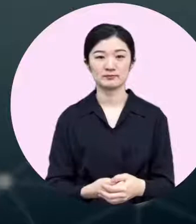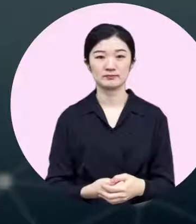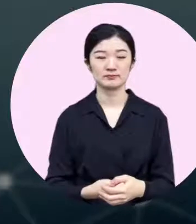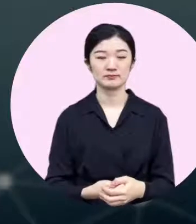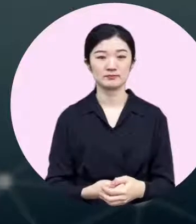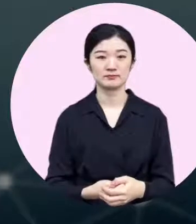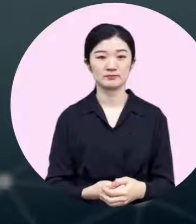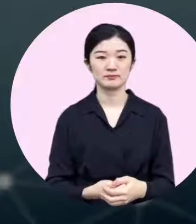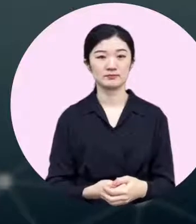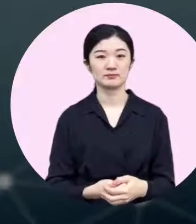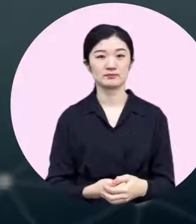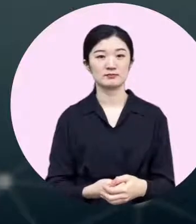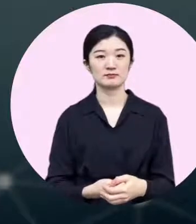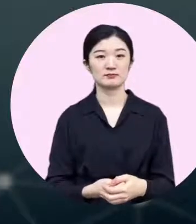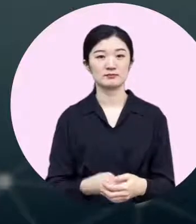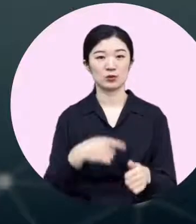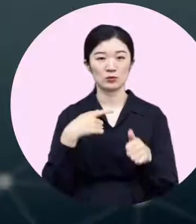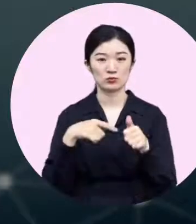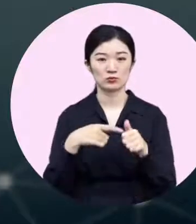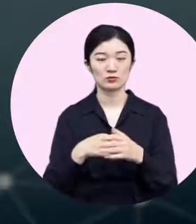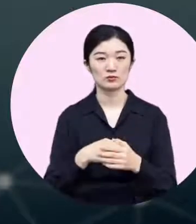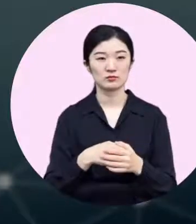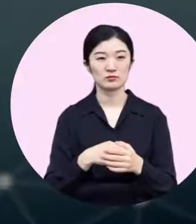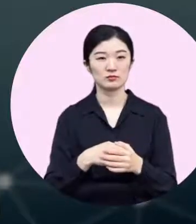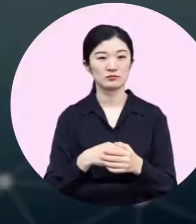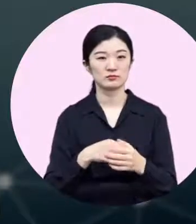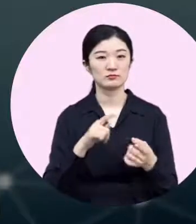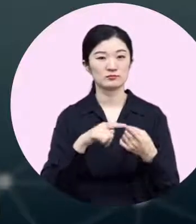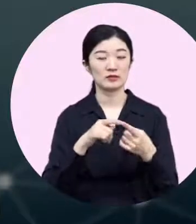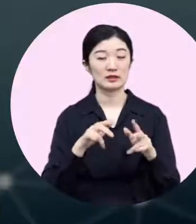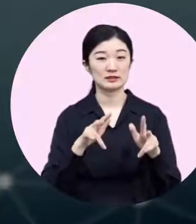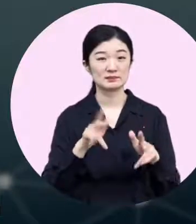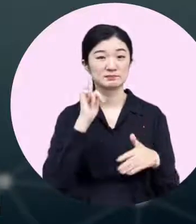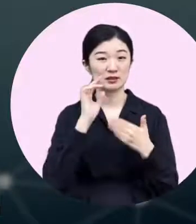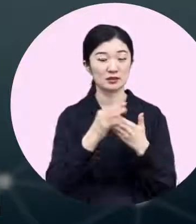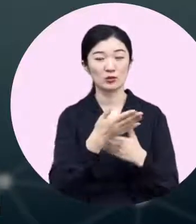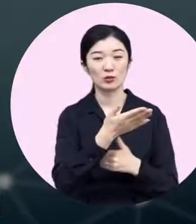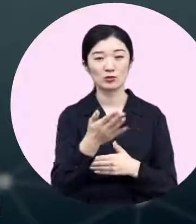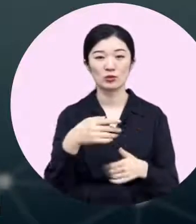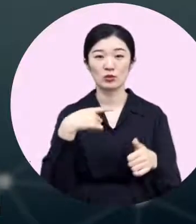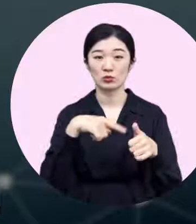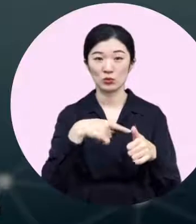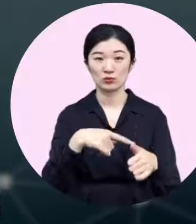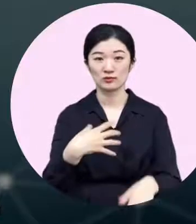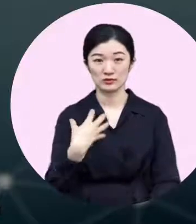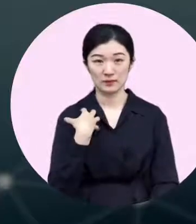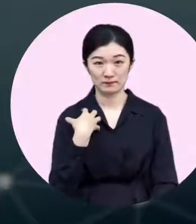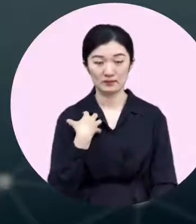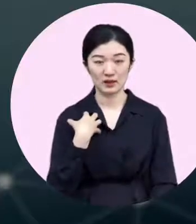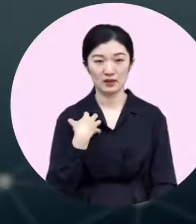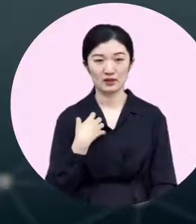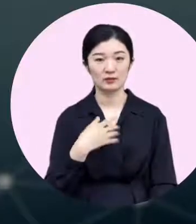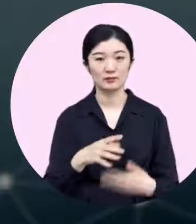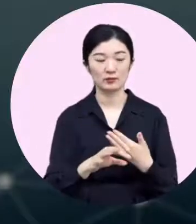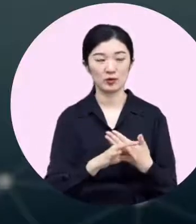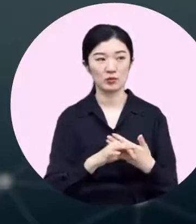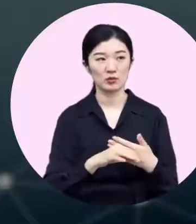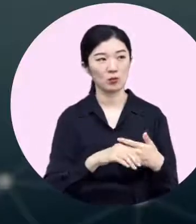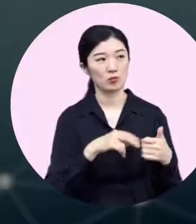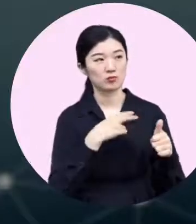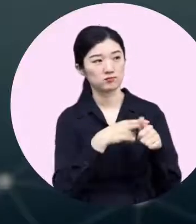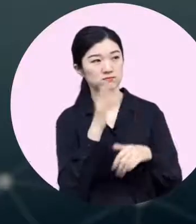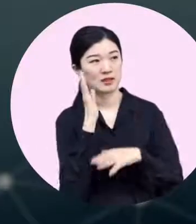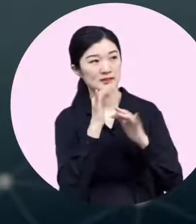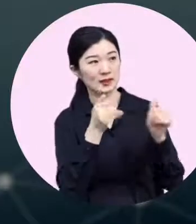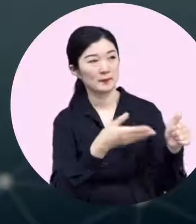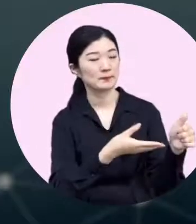방법 교육, 만약에 이제 여러분이 교육을 주관하는 입장이라고 한번 해볼게요. 강사를 모셔서